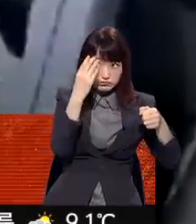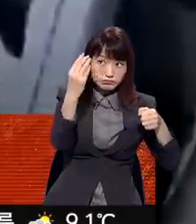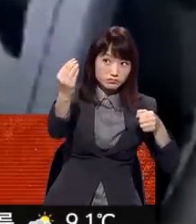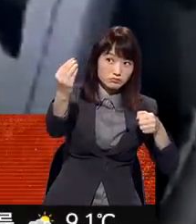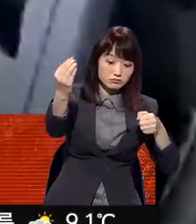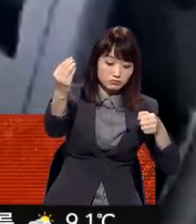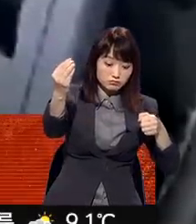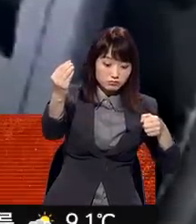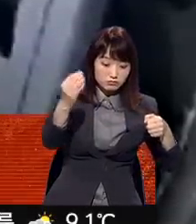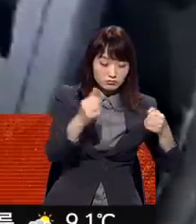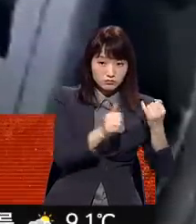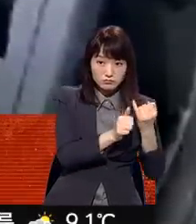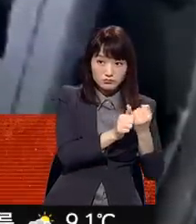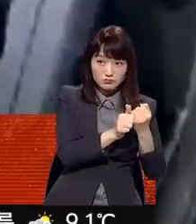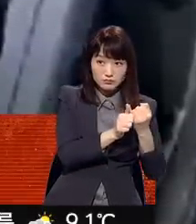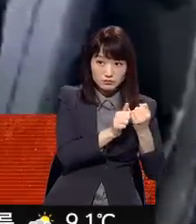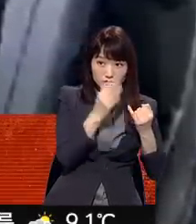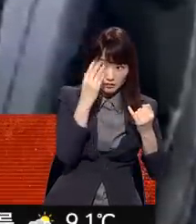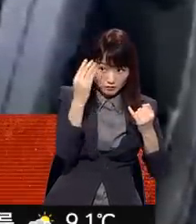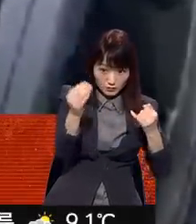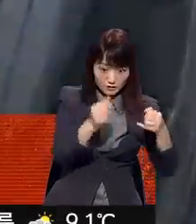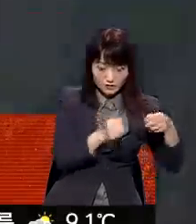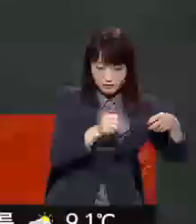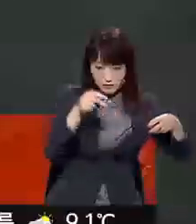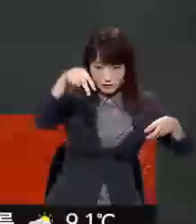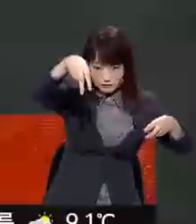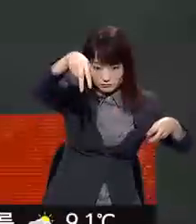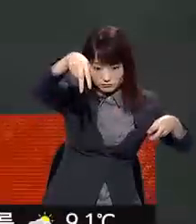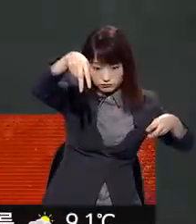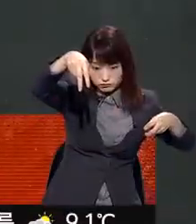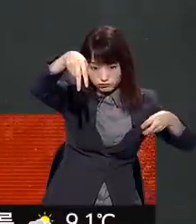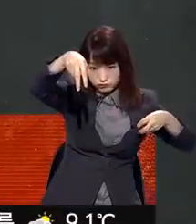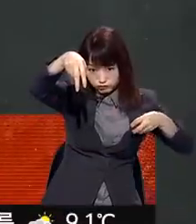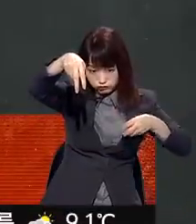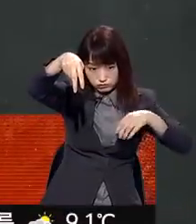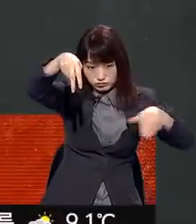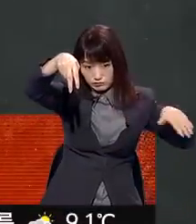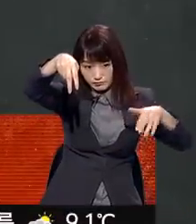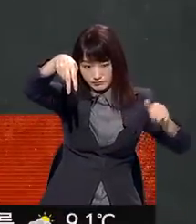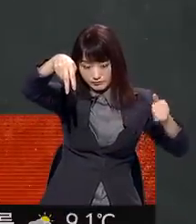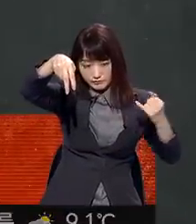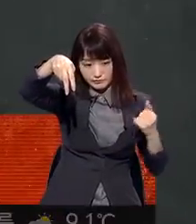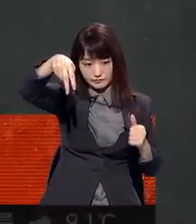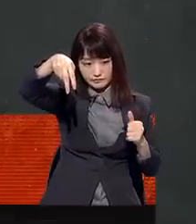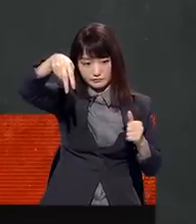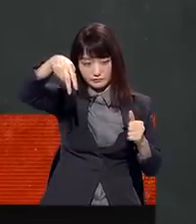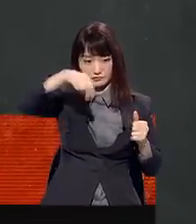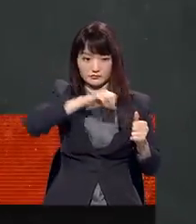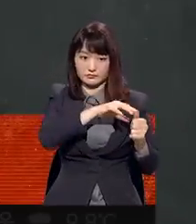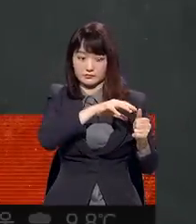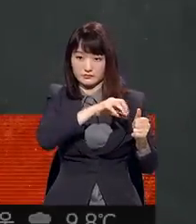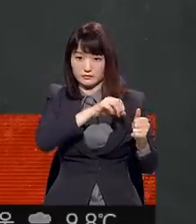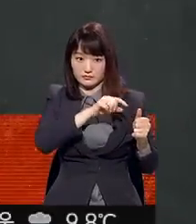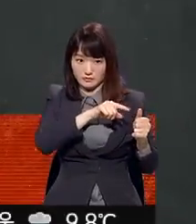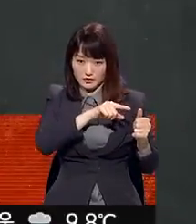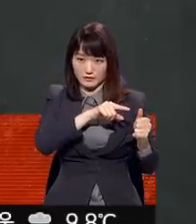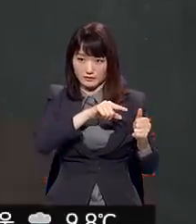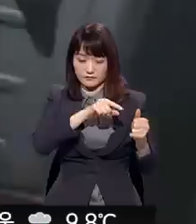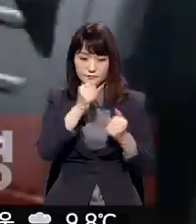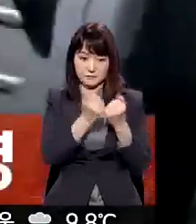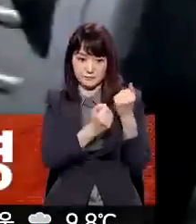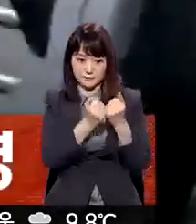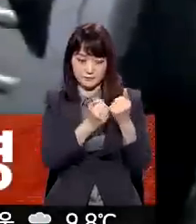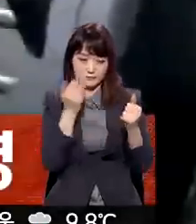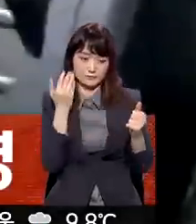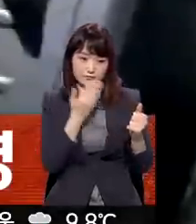저렇게 세상에. 발견을 한 겁니다. 이후에 차를 돌렸고 그 옆에서 아내와 행인이 남편에게 여성이 있는 위치를 설명을 해줬습니다.